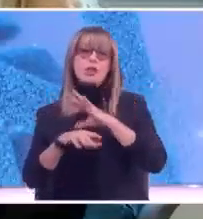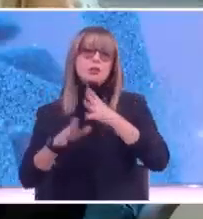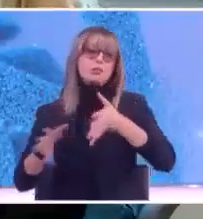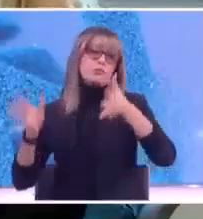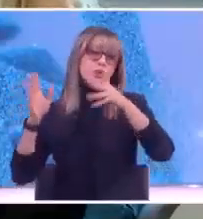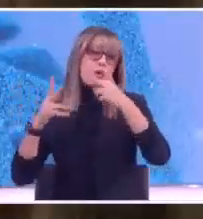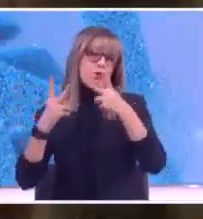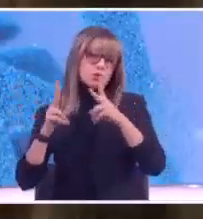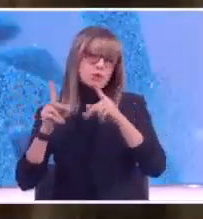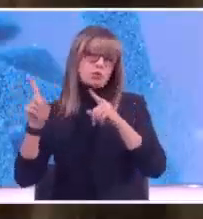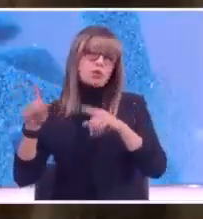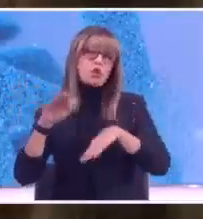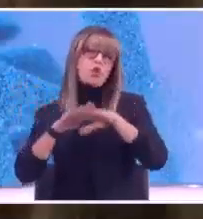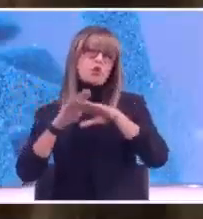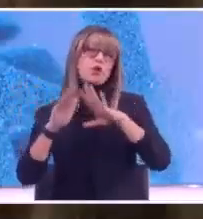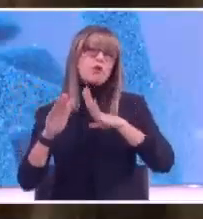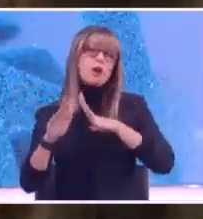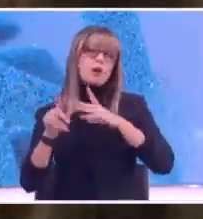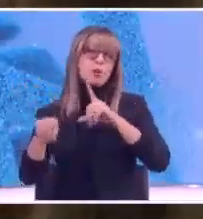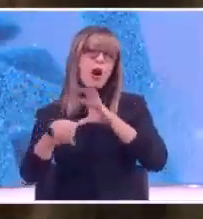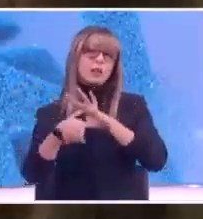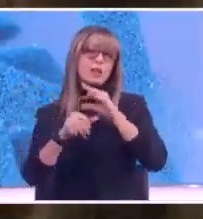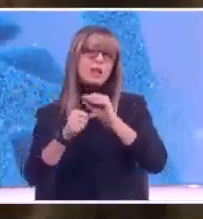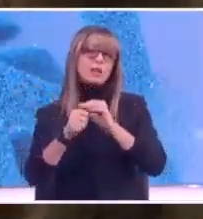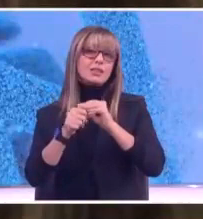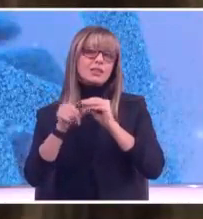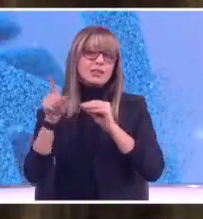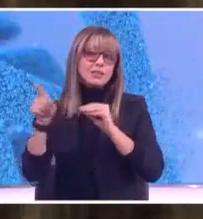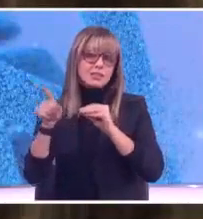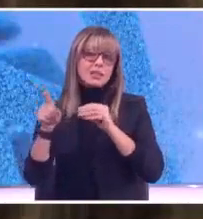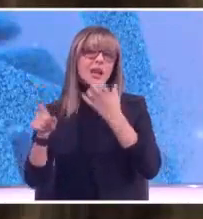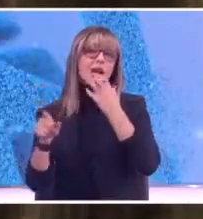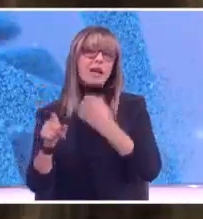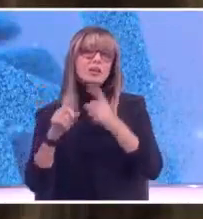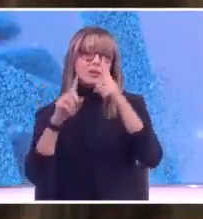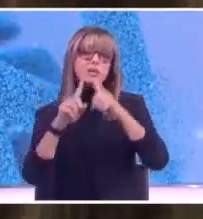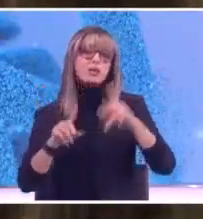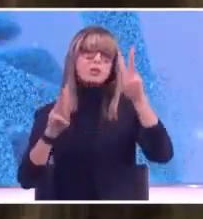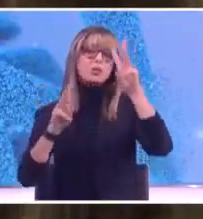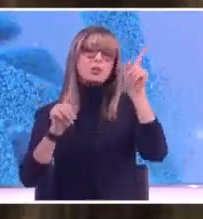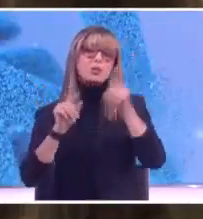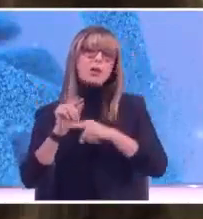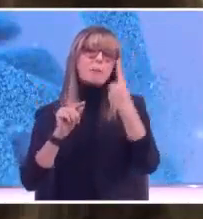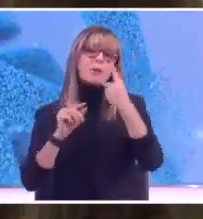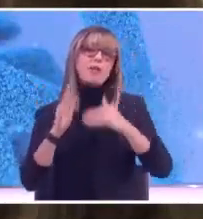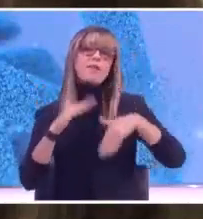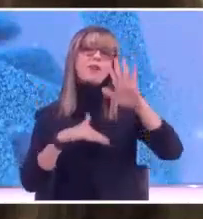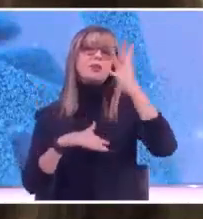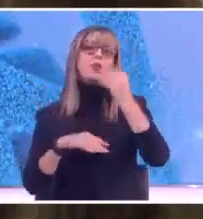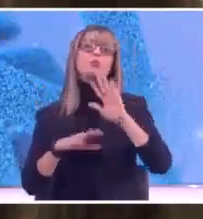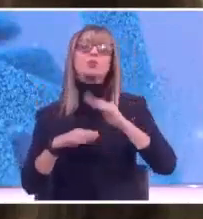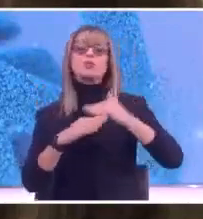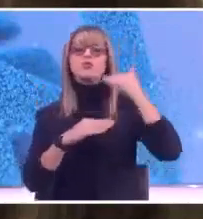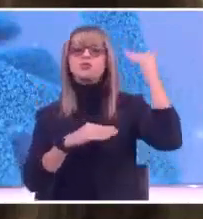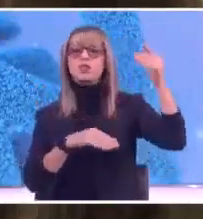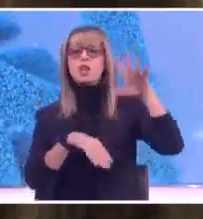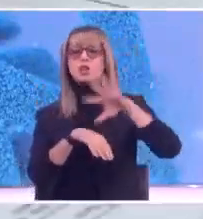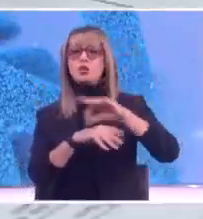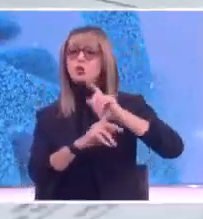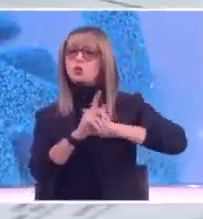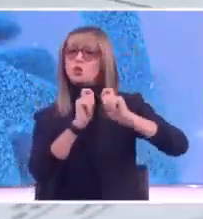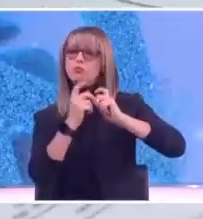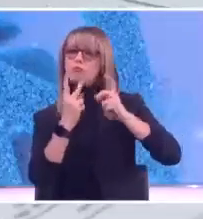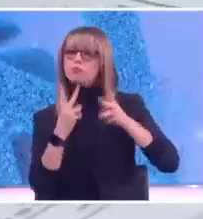hekimler içinse kota bulunuyor. Hastaneler o branştaki kadro sayısının 1/3'ünü aşmayacak dışarıdan hekimle sözleşme